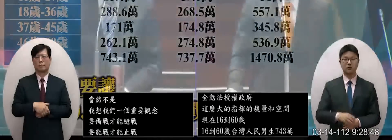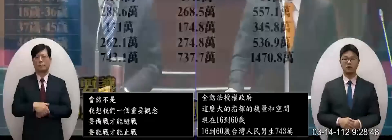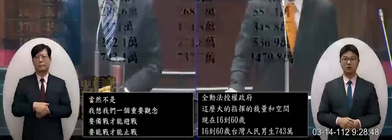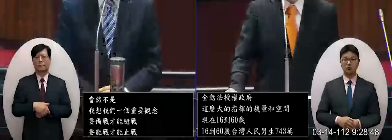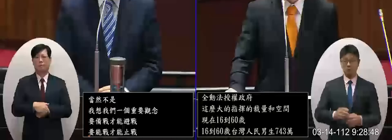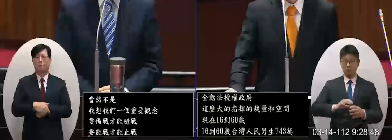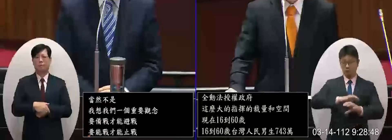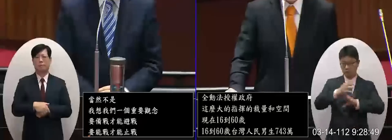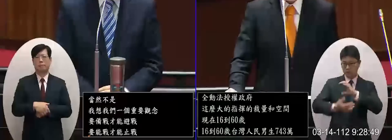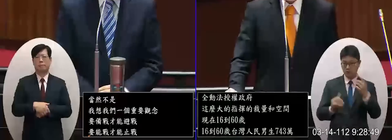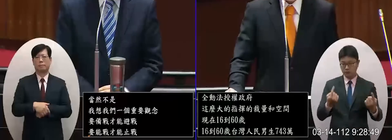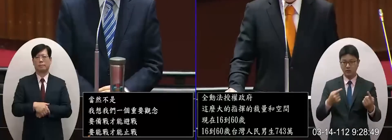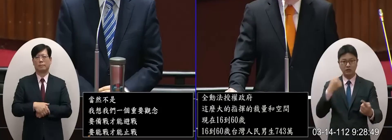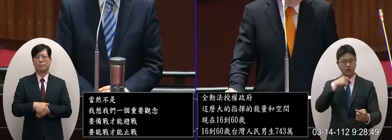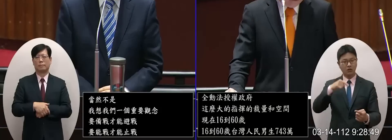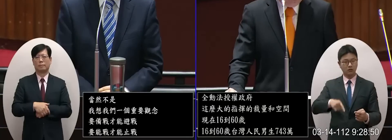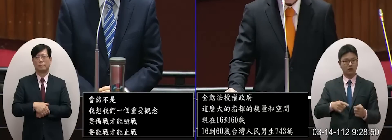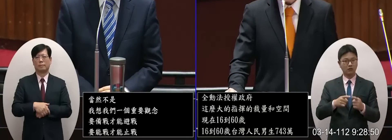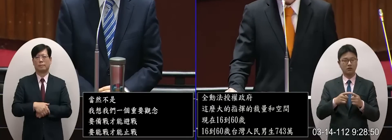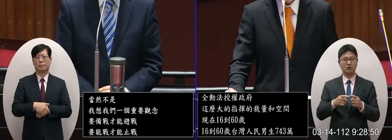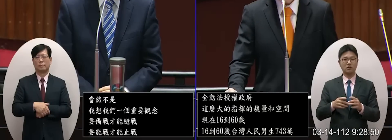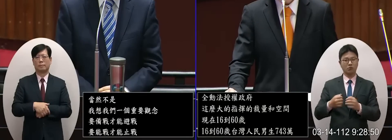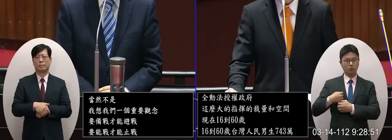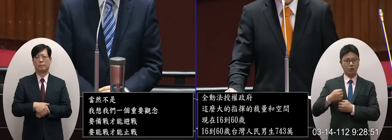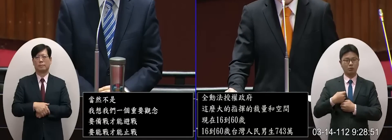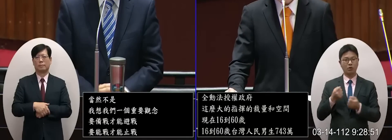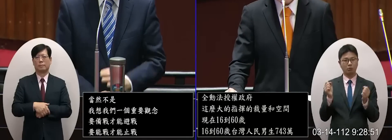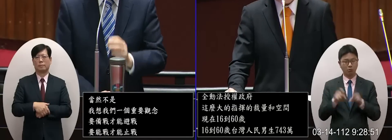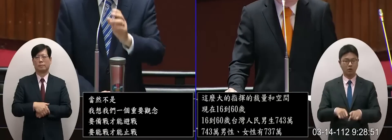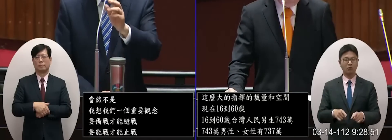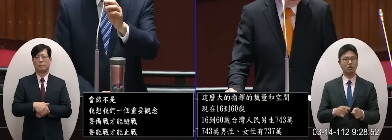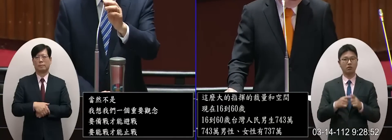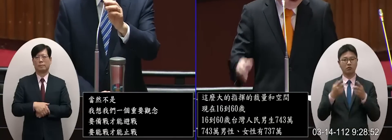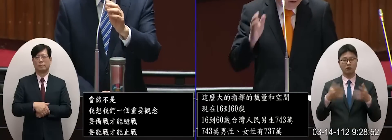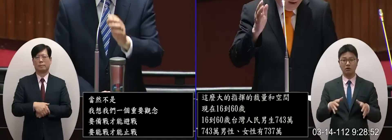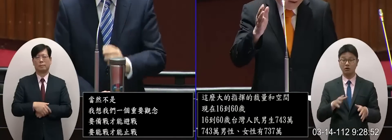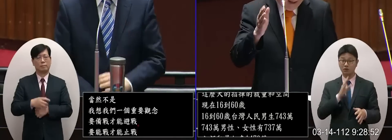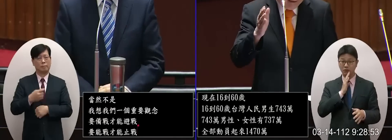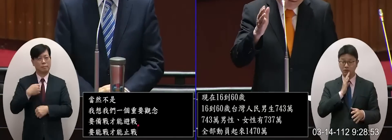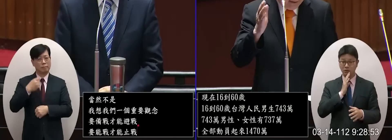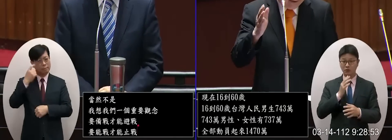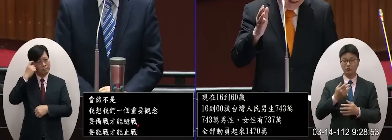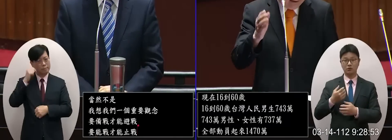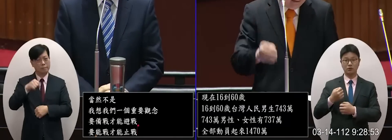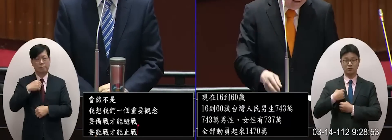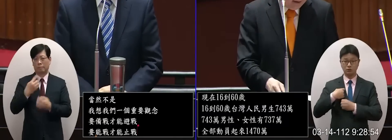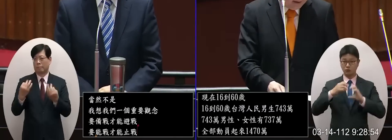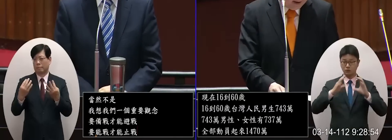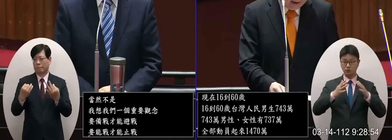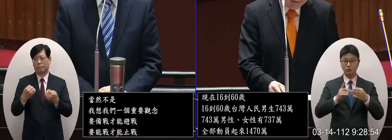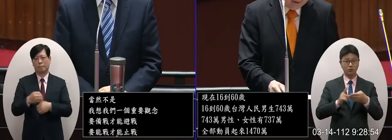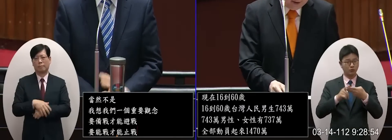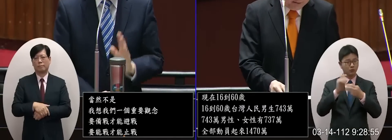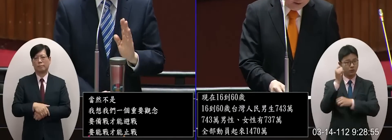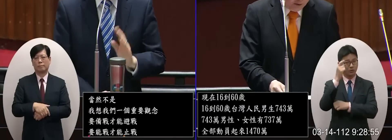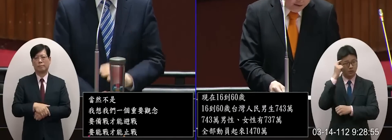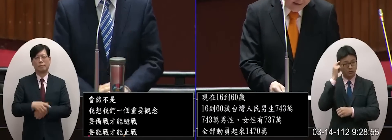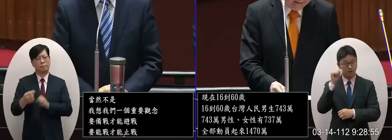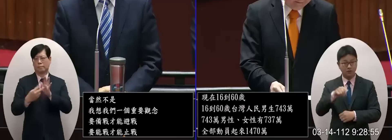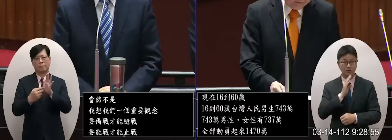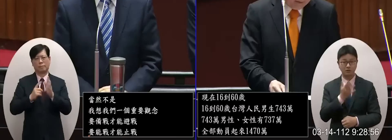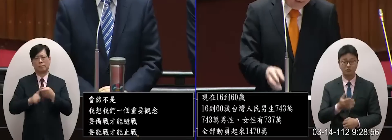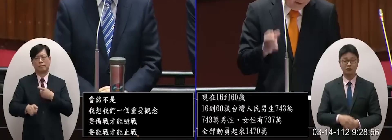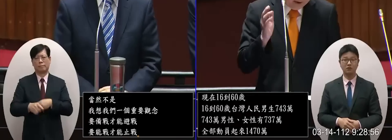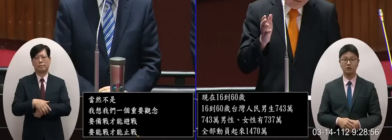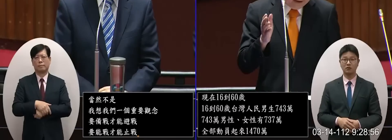最大的部队。我们现在真的要回到军国主义国家吗？ 我想， 院长，院长，这个这么多